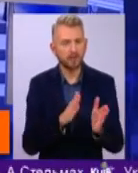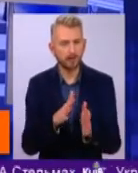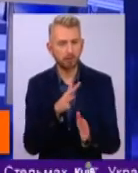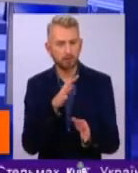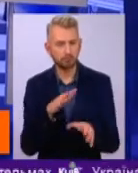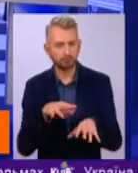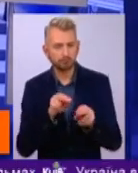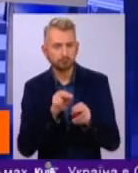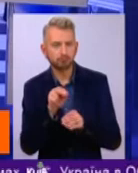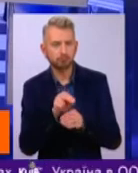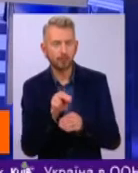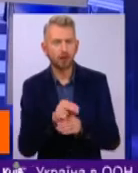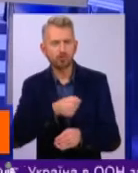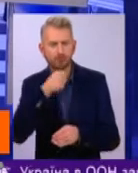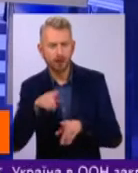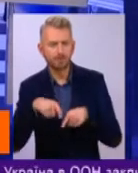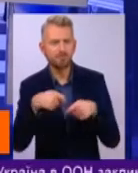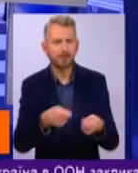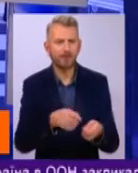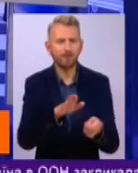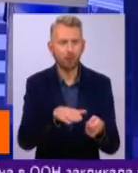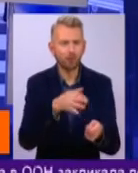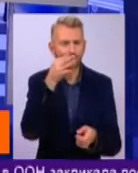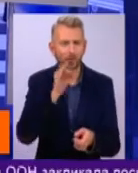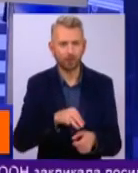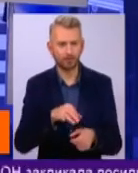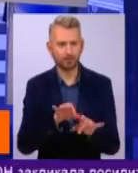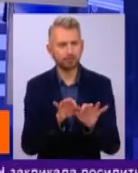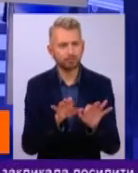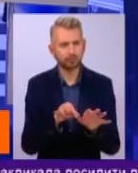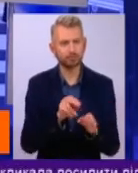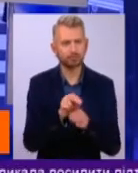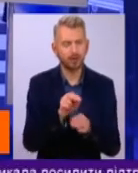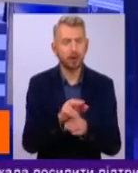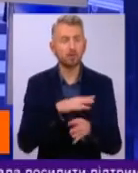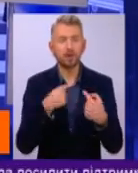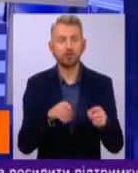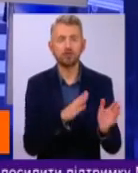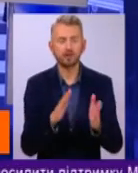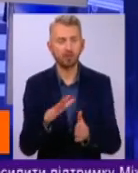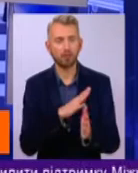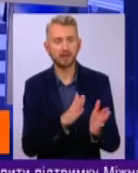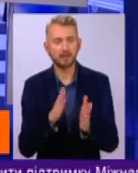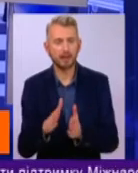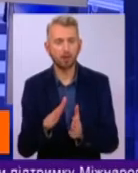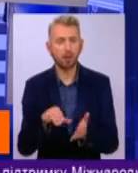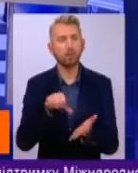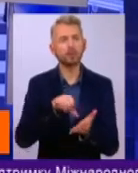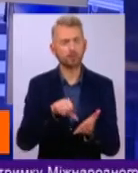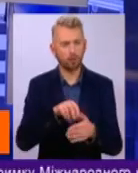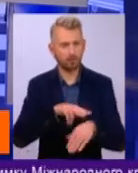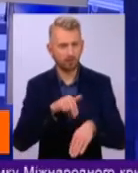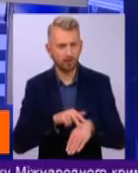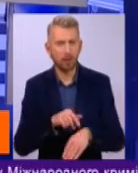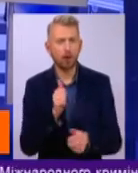вони дійсно старші передавали молодшим досвід. Була інша система, була система дільничих, які